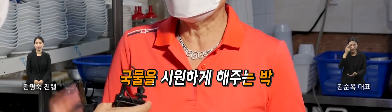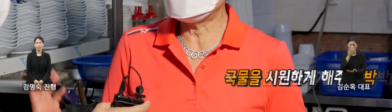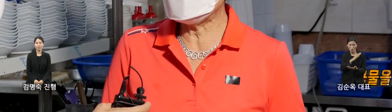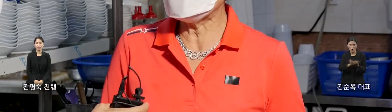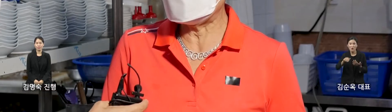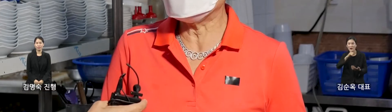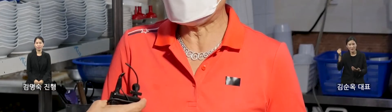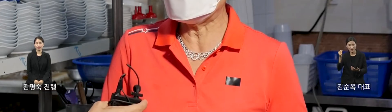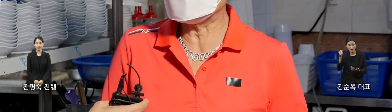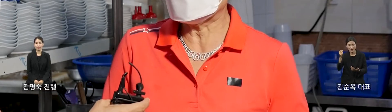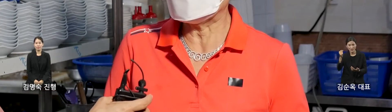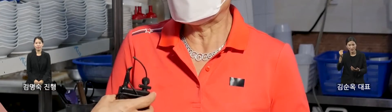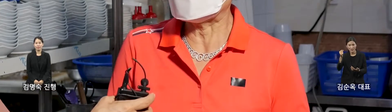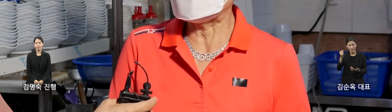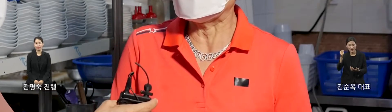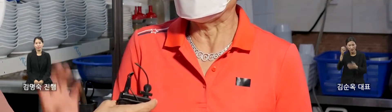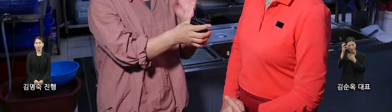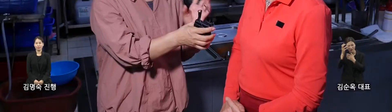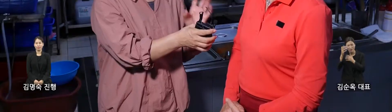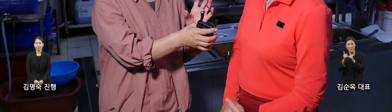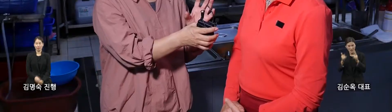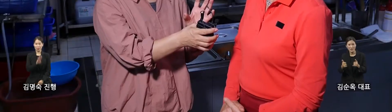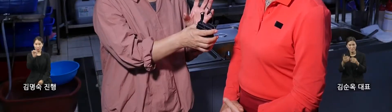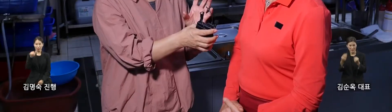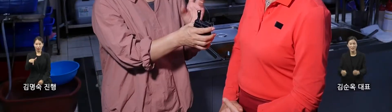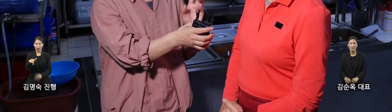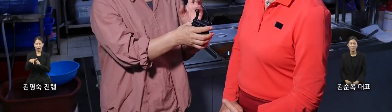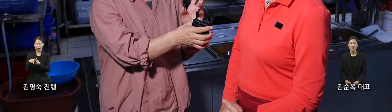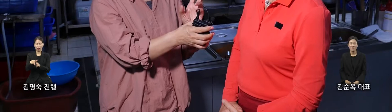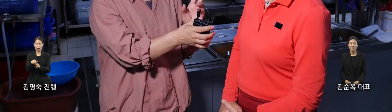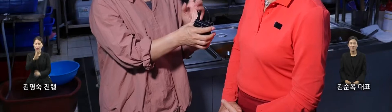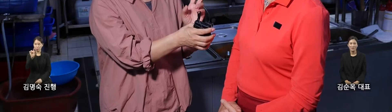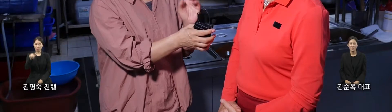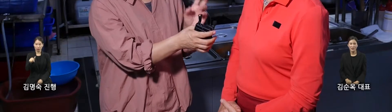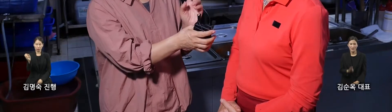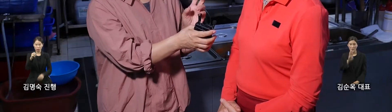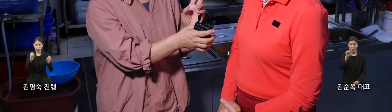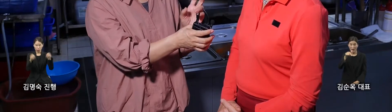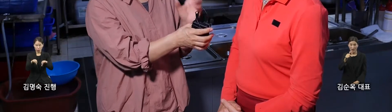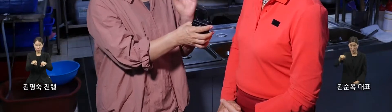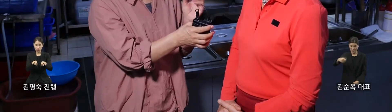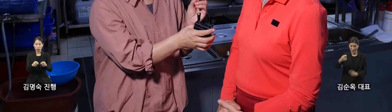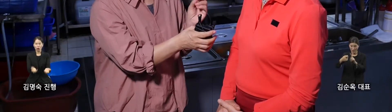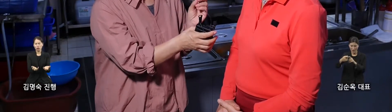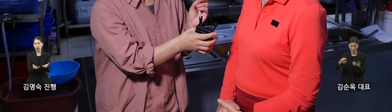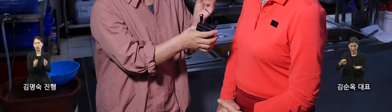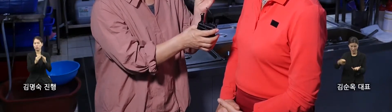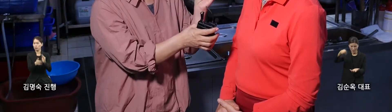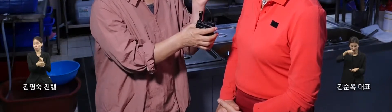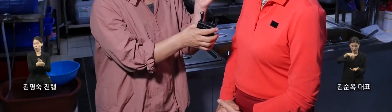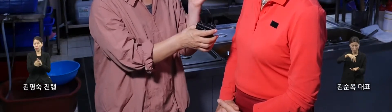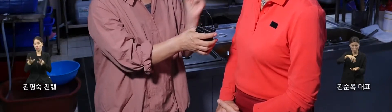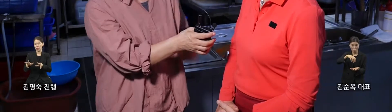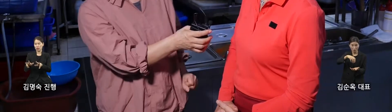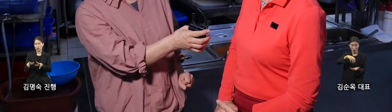맛있어서 매니아들이 많이 있습니다. 네. 그 박이 또 예, 예. 박이 들어간 집들이 많지는 않아요. 근데 그 박이 또 네.